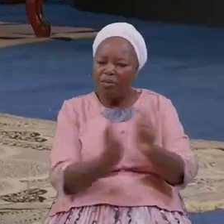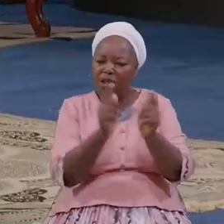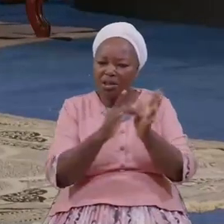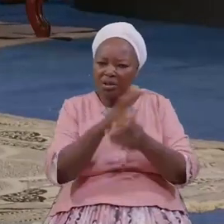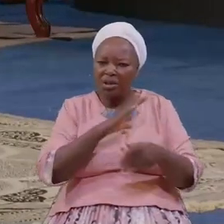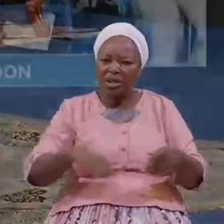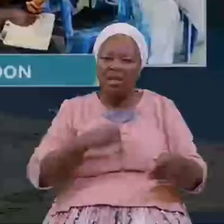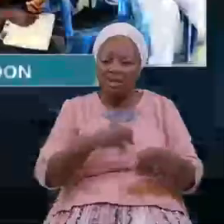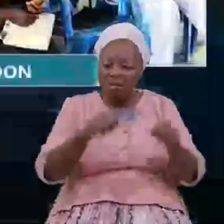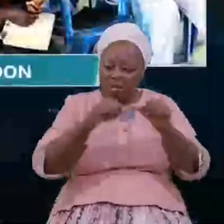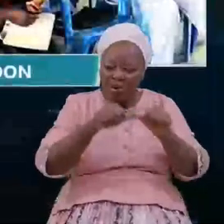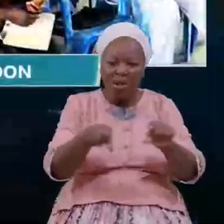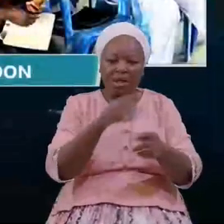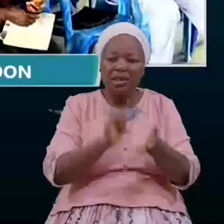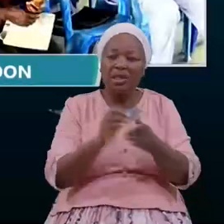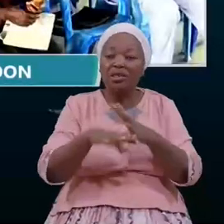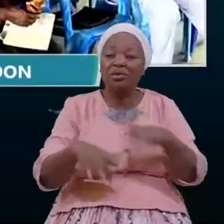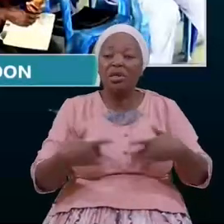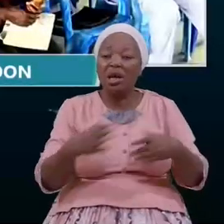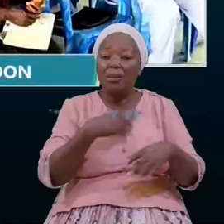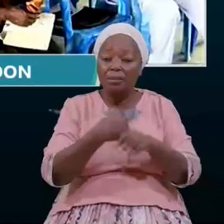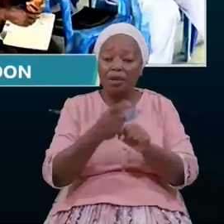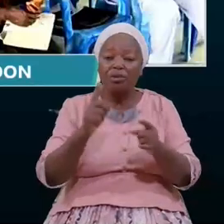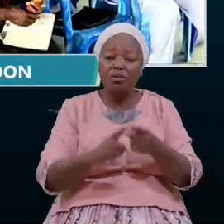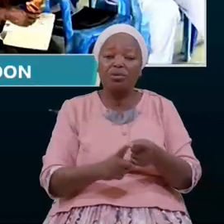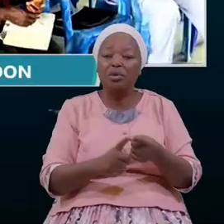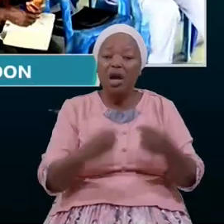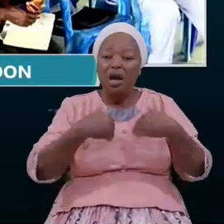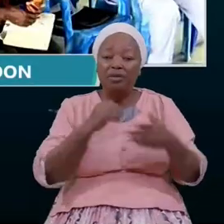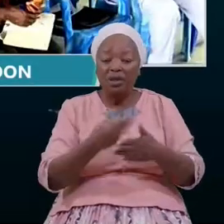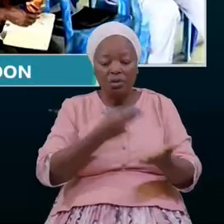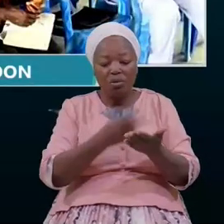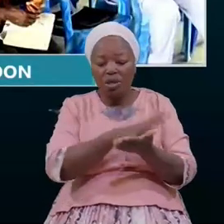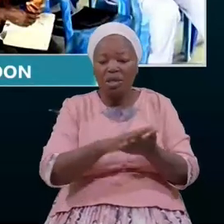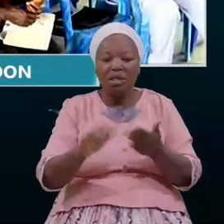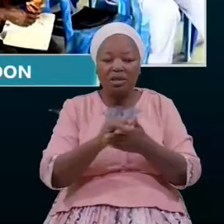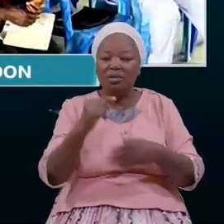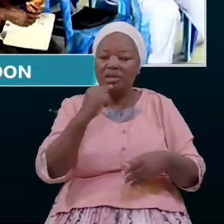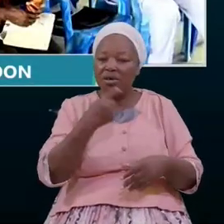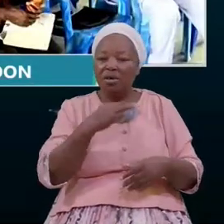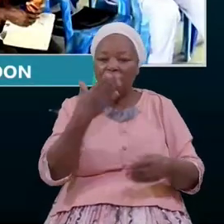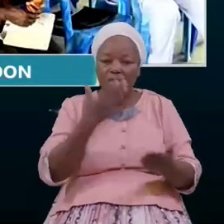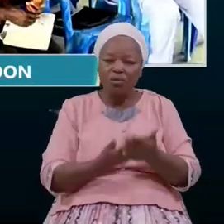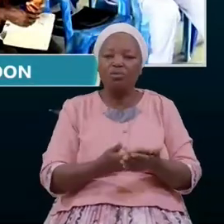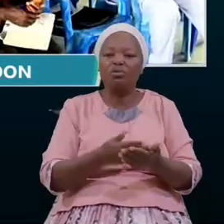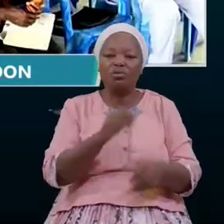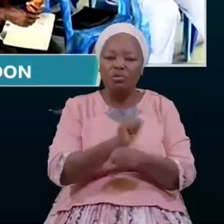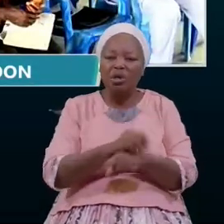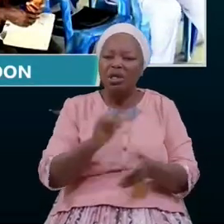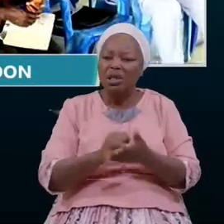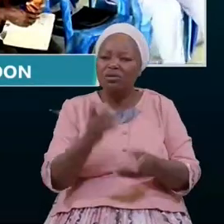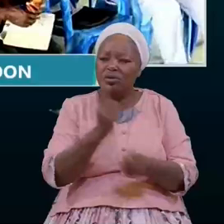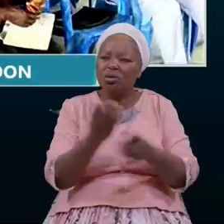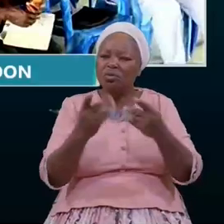il met une passion dans votre vie, il vous rend spécial, particulier, et vous serez zélé